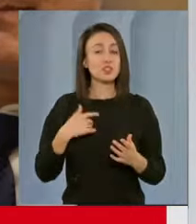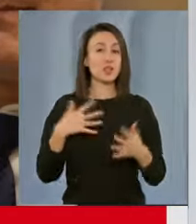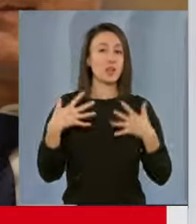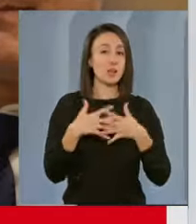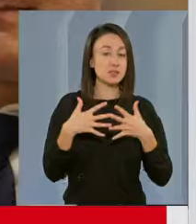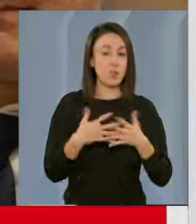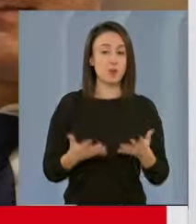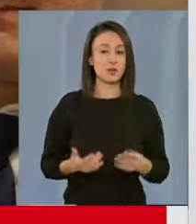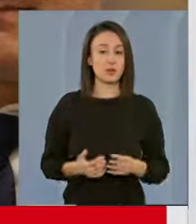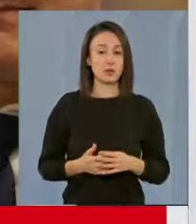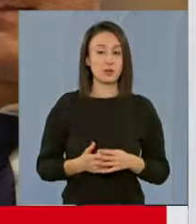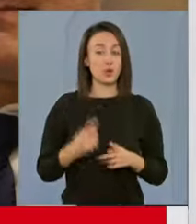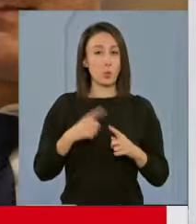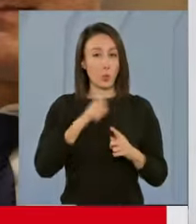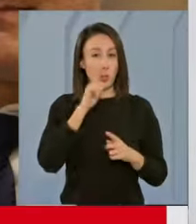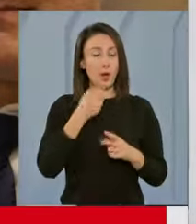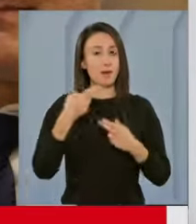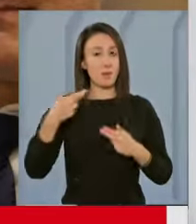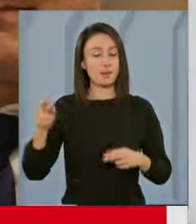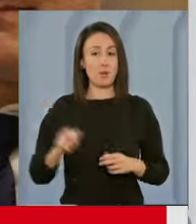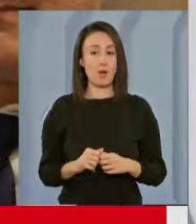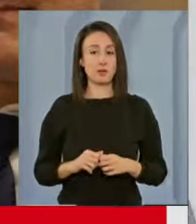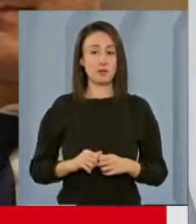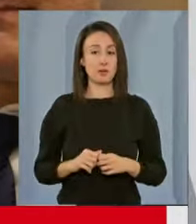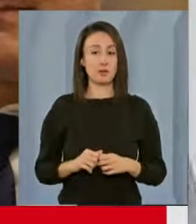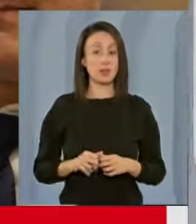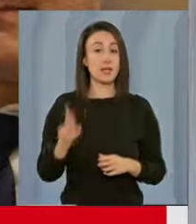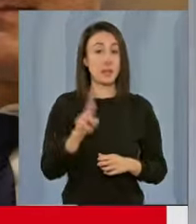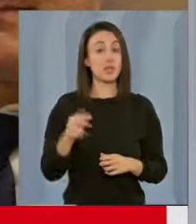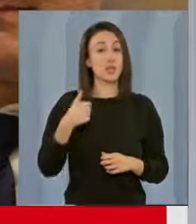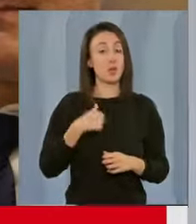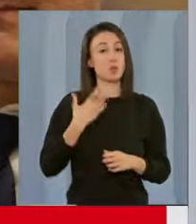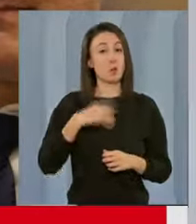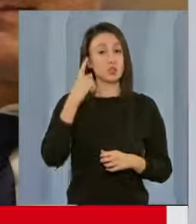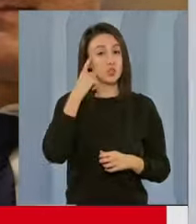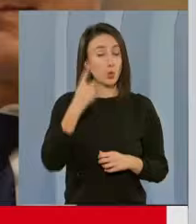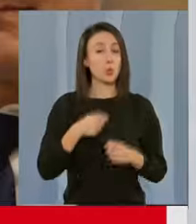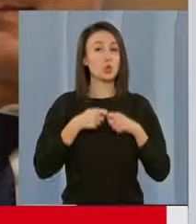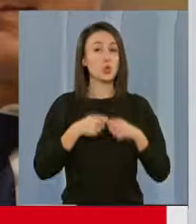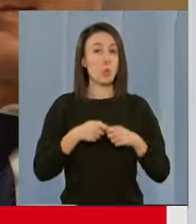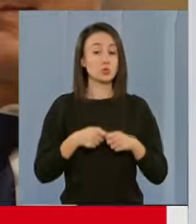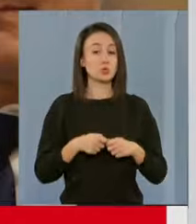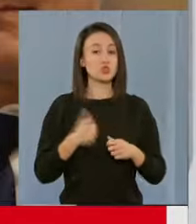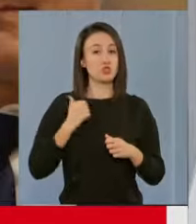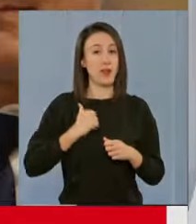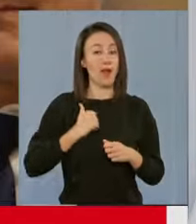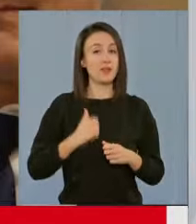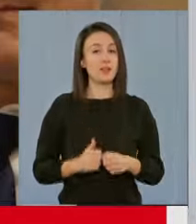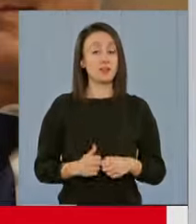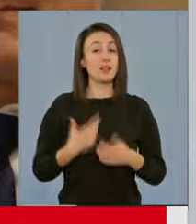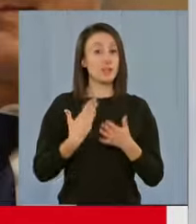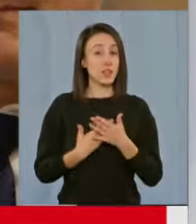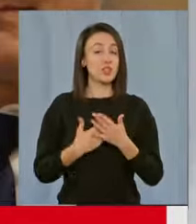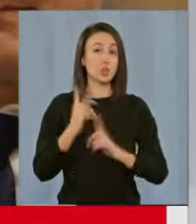război cu Ucraina și așa mai departe. Ori, repet, eu vreau să știu de la domnul general de